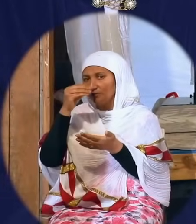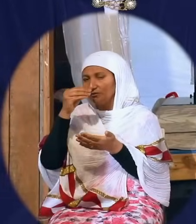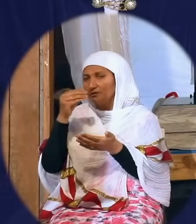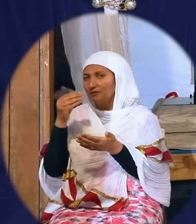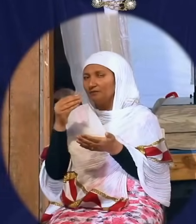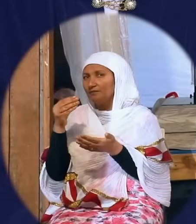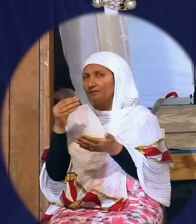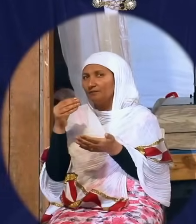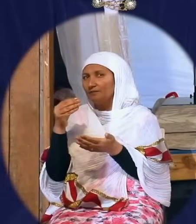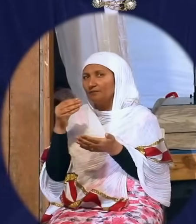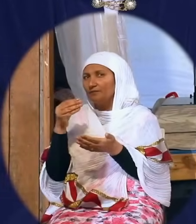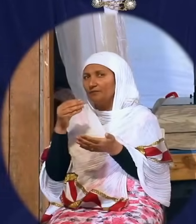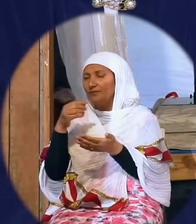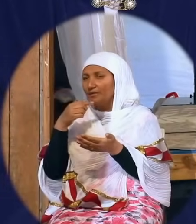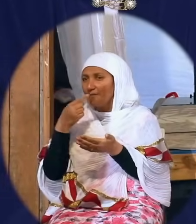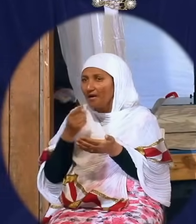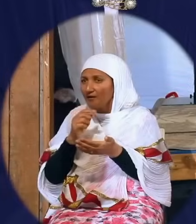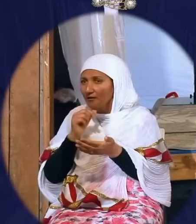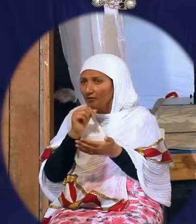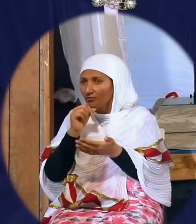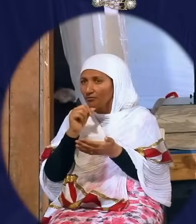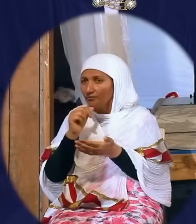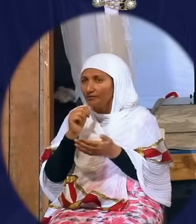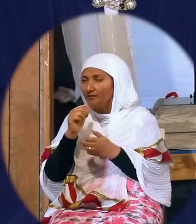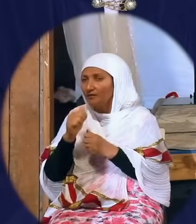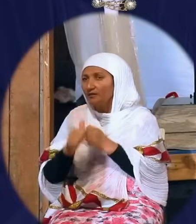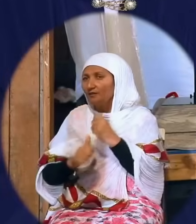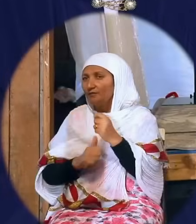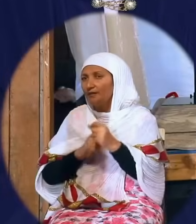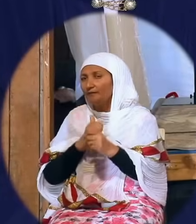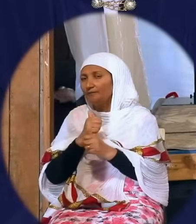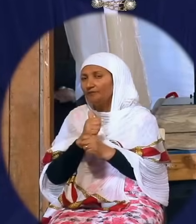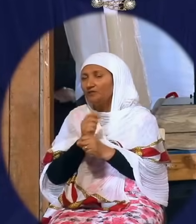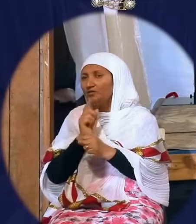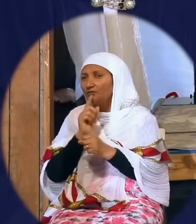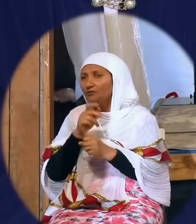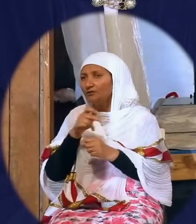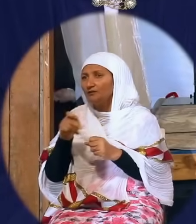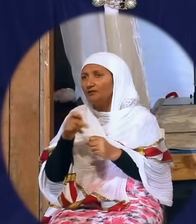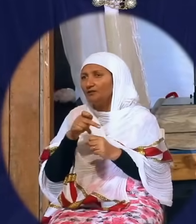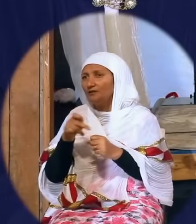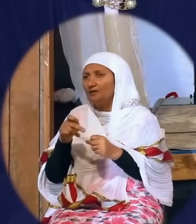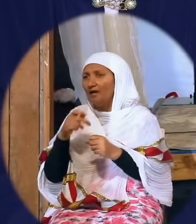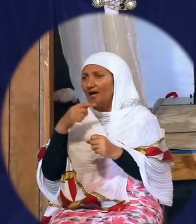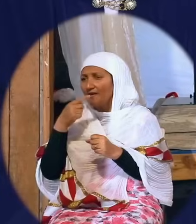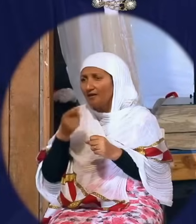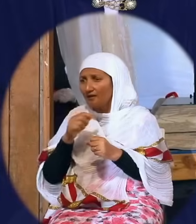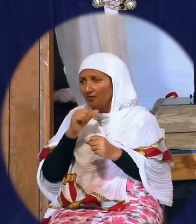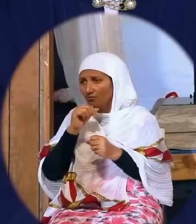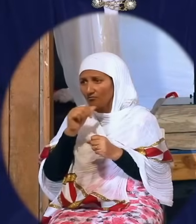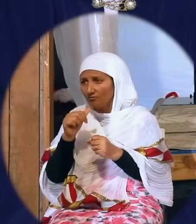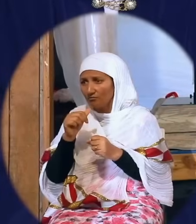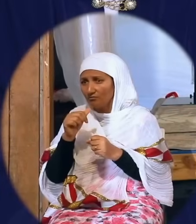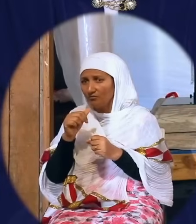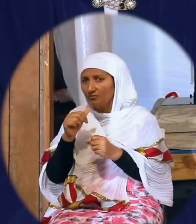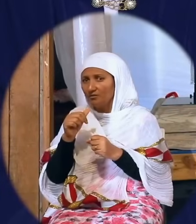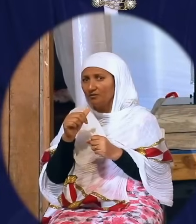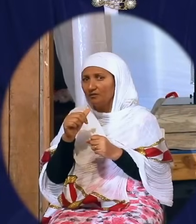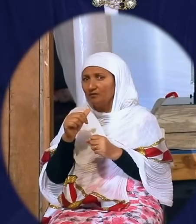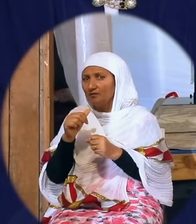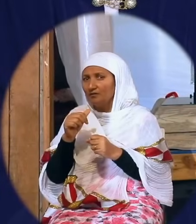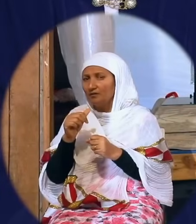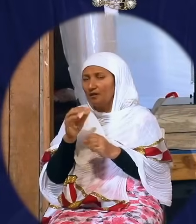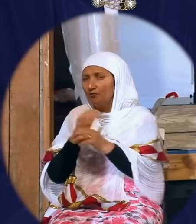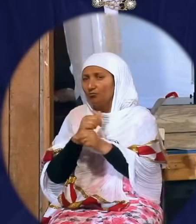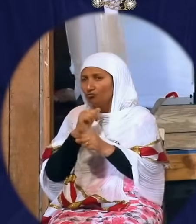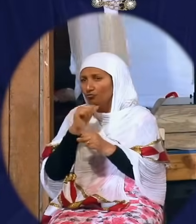እድሜ አይደለም፣ የማይናገሩበት እድሜ ነው እንጂ ከፍተኛ ትምህርት የሚወስዱት በዚህ እድሜ ውስጥ። አይናገሩም፣ አንግባባ ማለት አይማሩ ማለት አይደለም፣